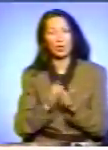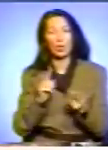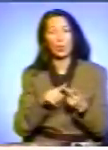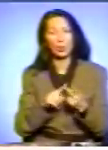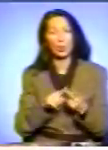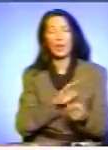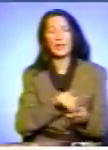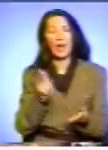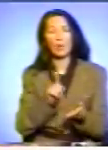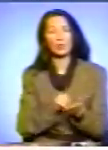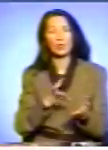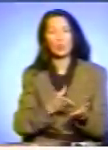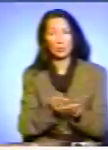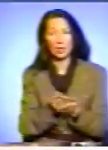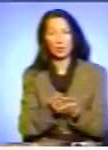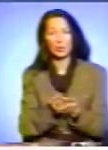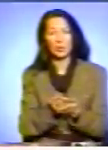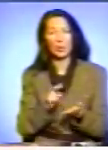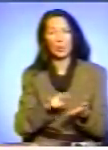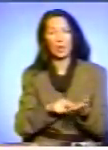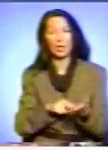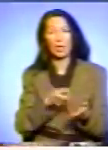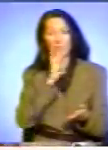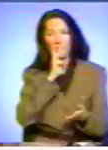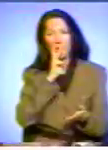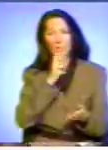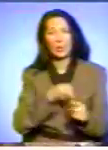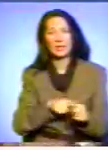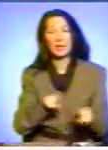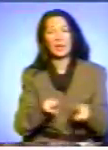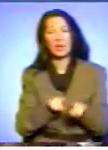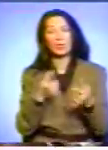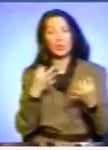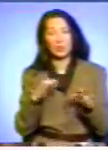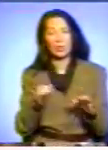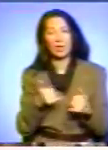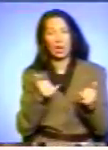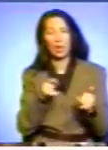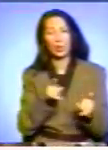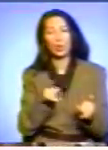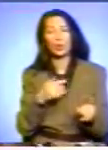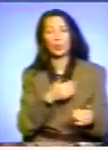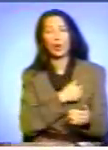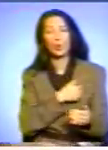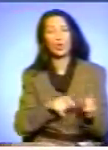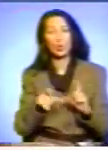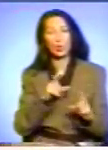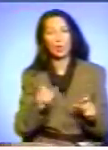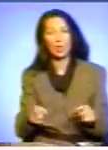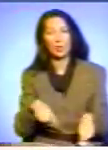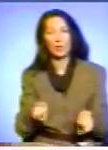не обов'язково сплачувати заробітну платню. Це теж звільнення для того, щоб заохочувати студентів. А